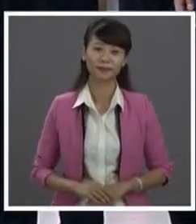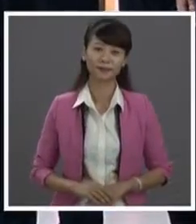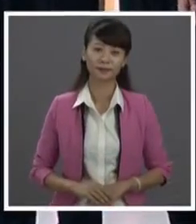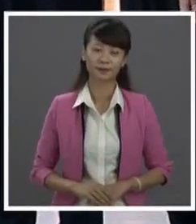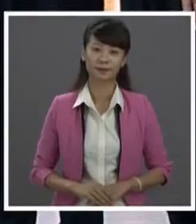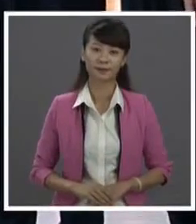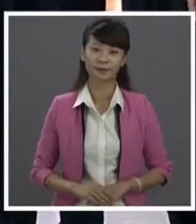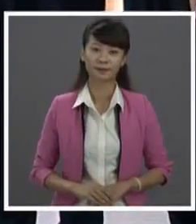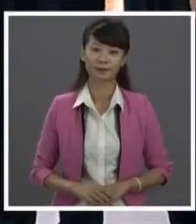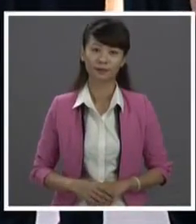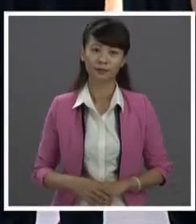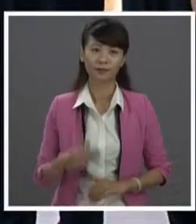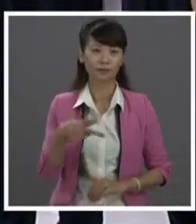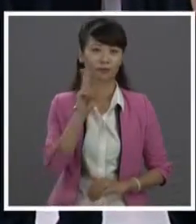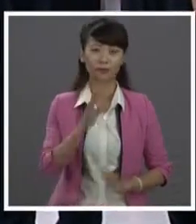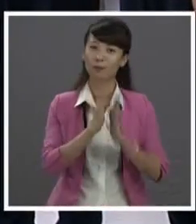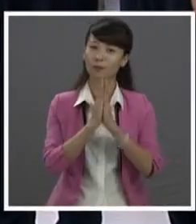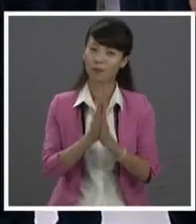拜佛，